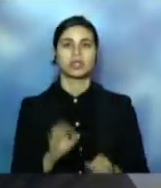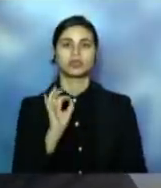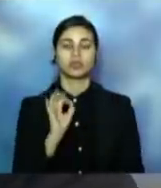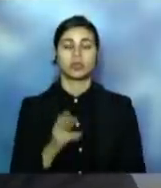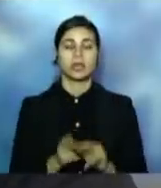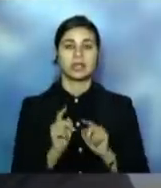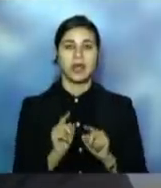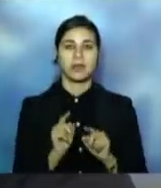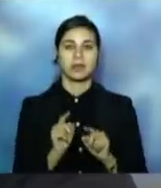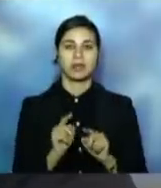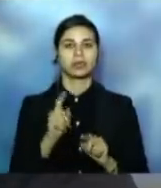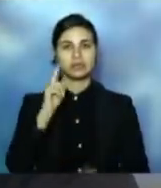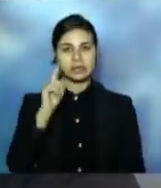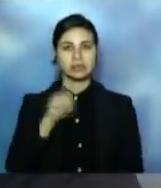ამ